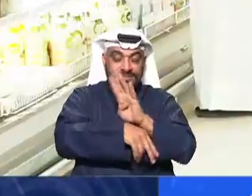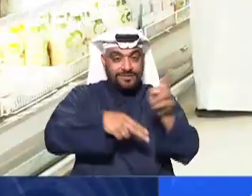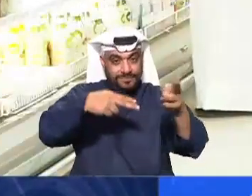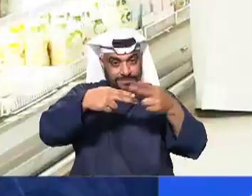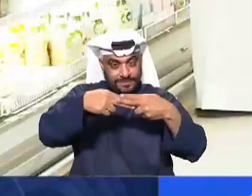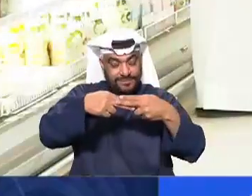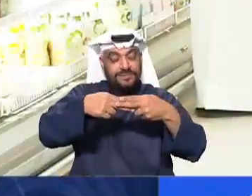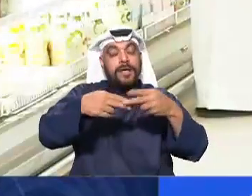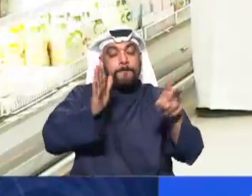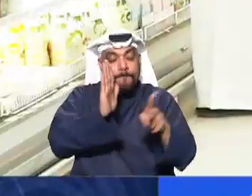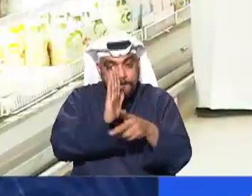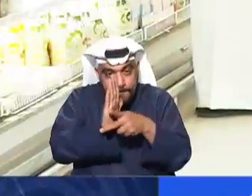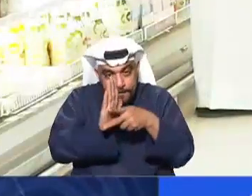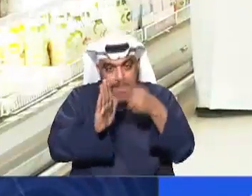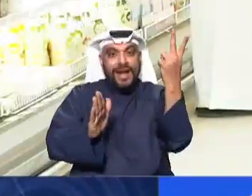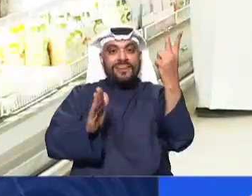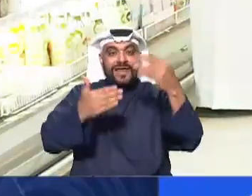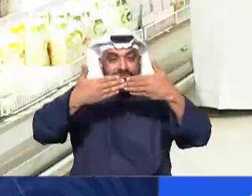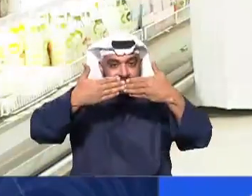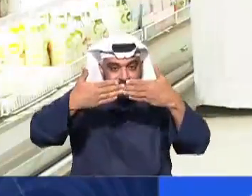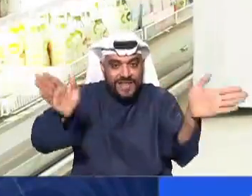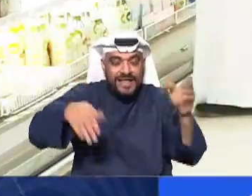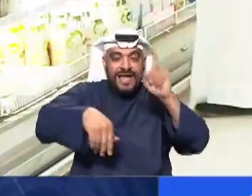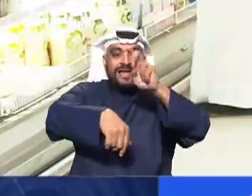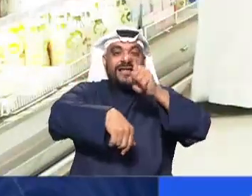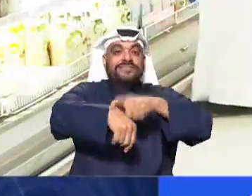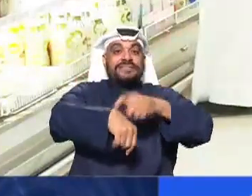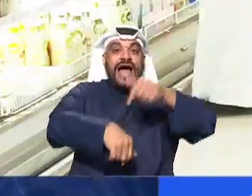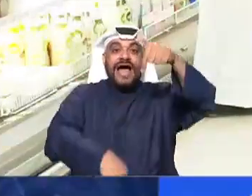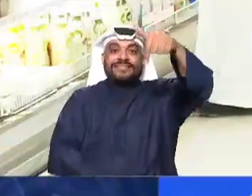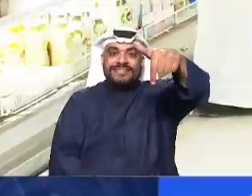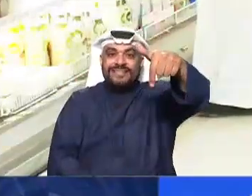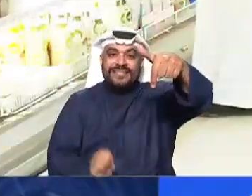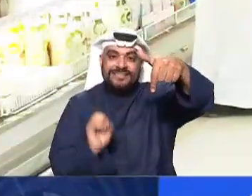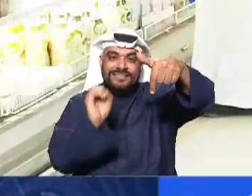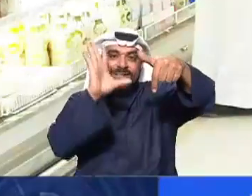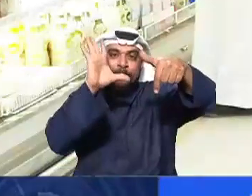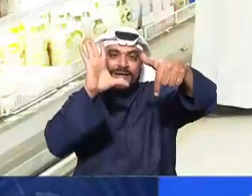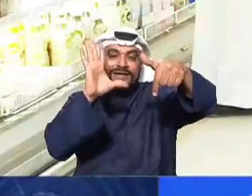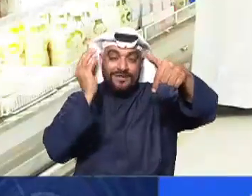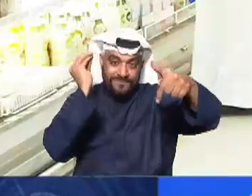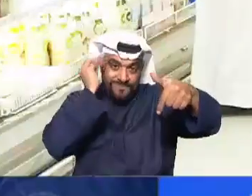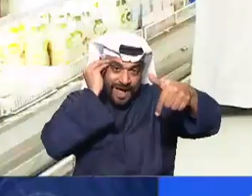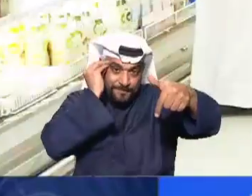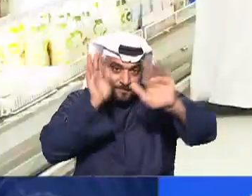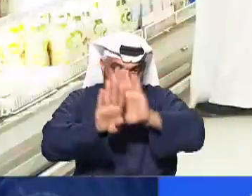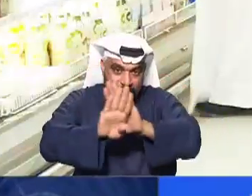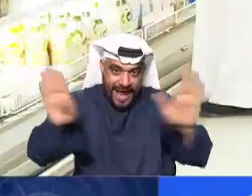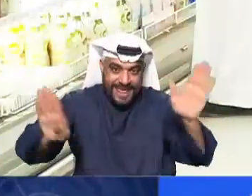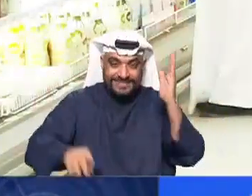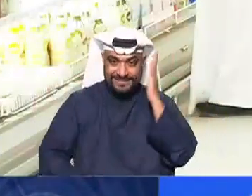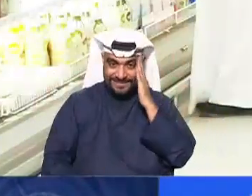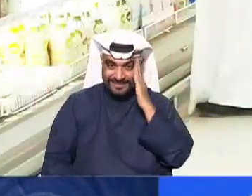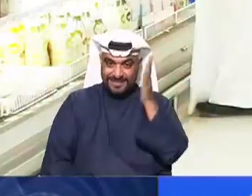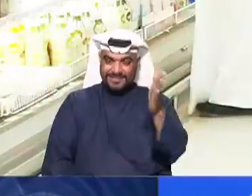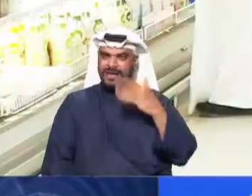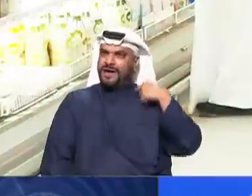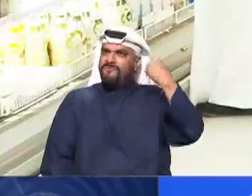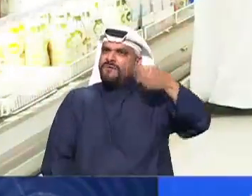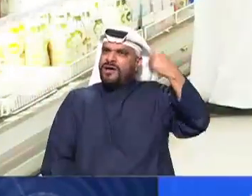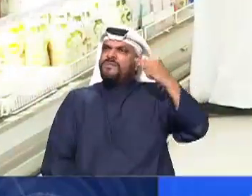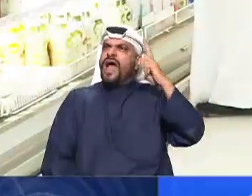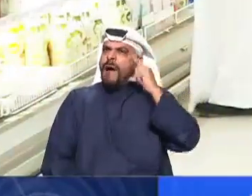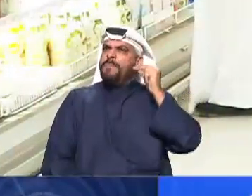فتح أبوابها الساعة 6 صباحا. للمزيد من التفاصيل ينضم معنا السيد